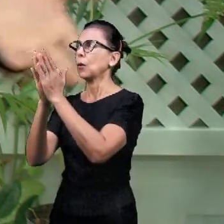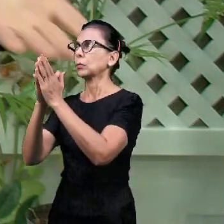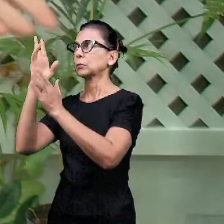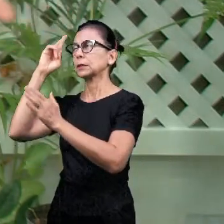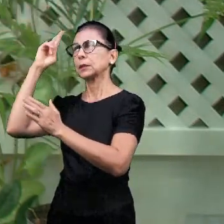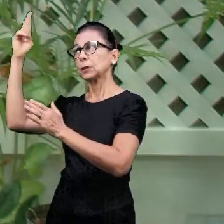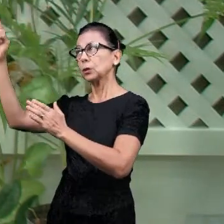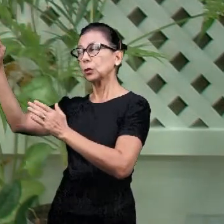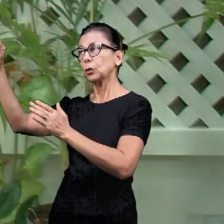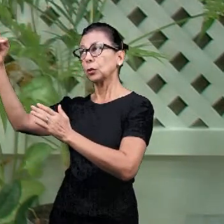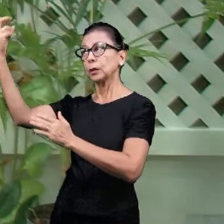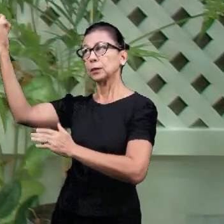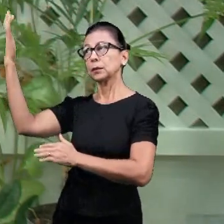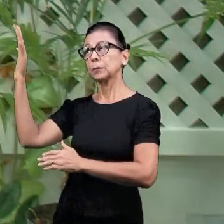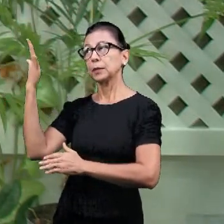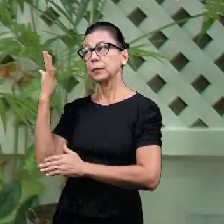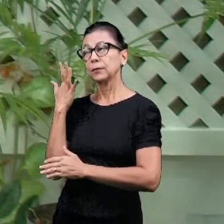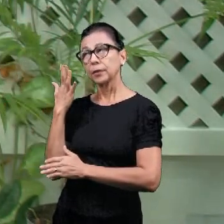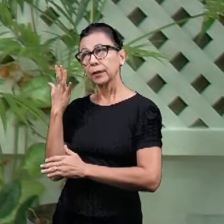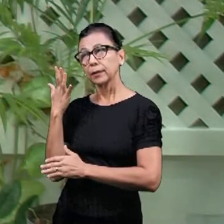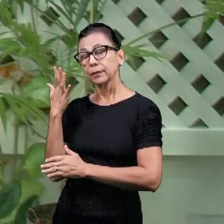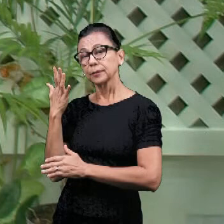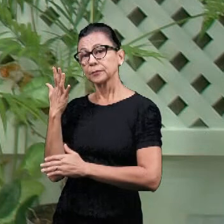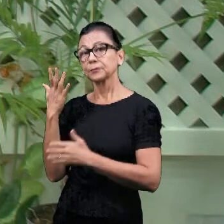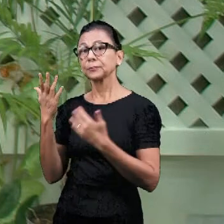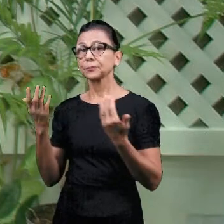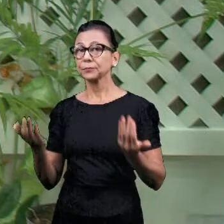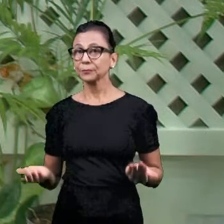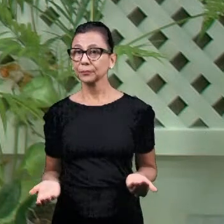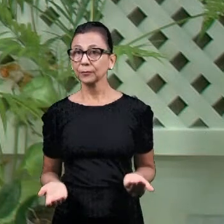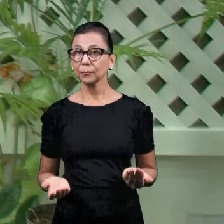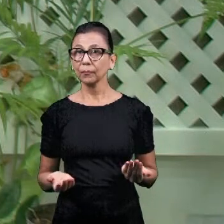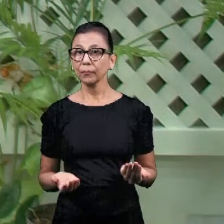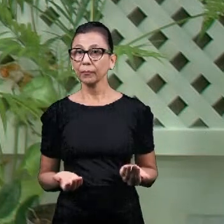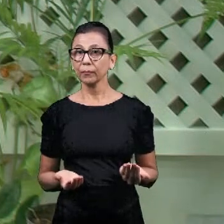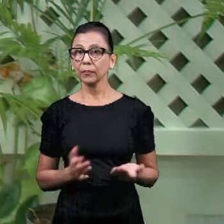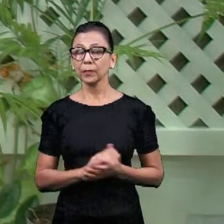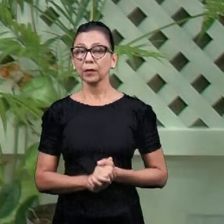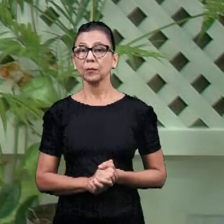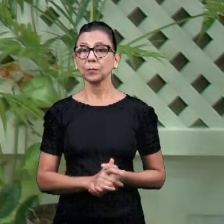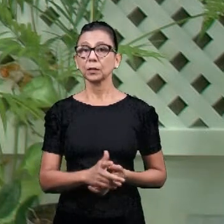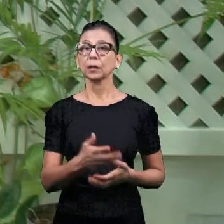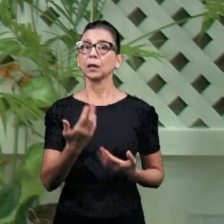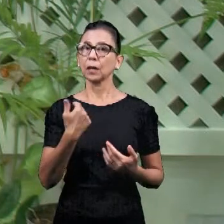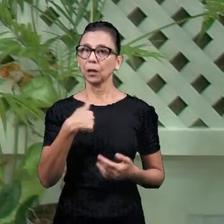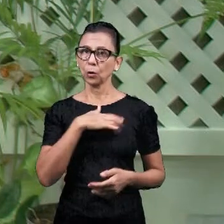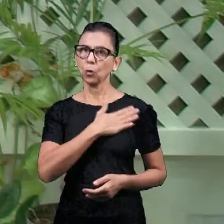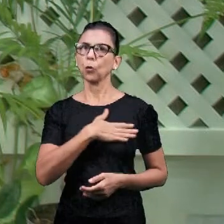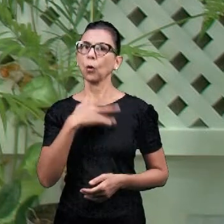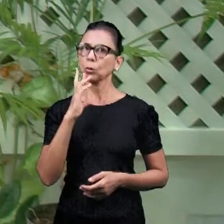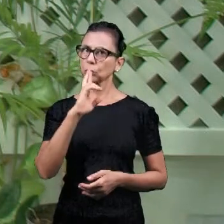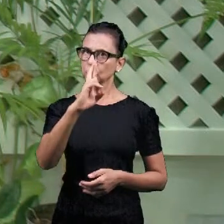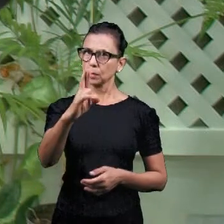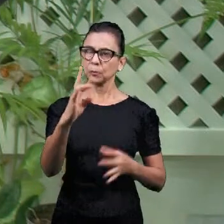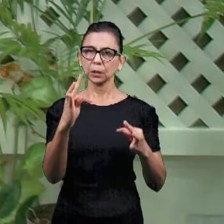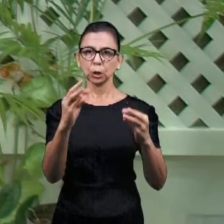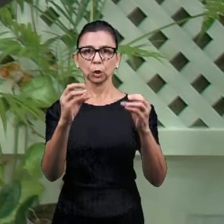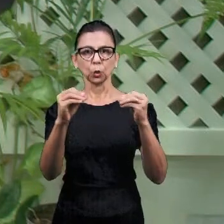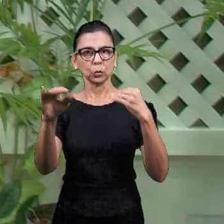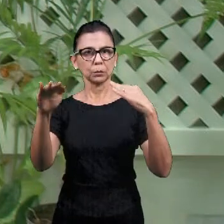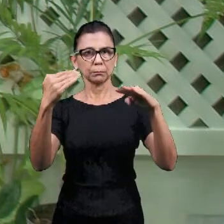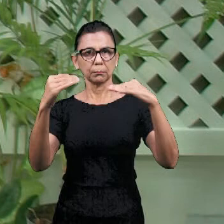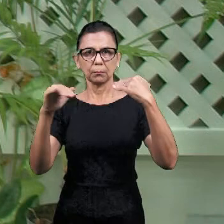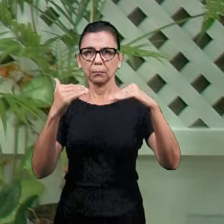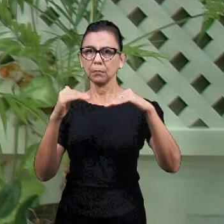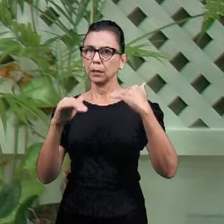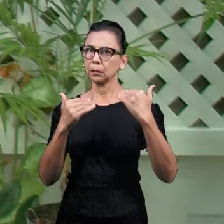C'est ça que j'aime savoir. Parce que là, je réponds, je ne réponds pas. Mais j'aime répondre. Tous les frères,